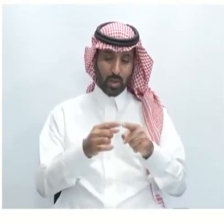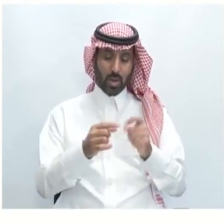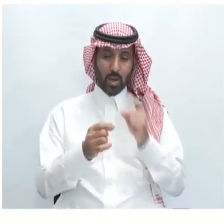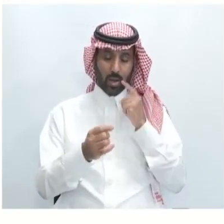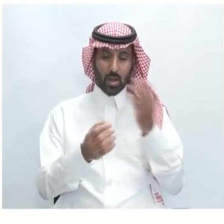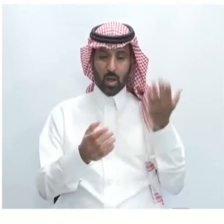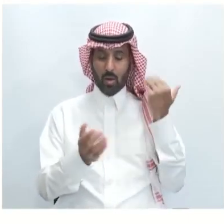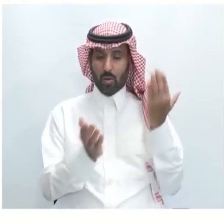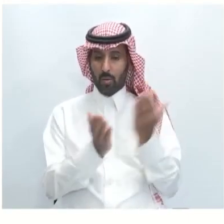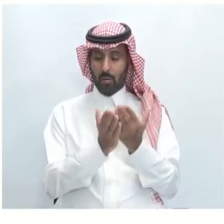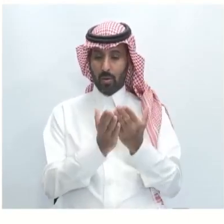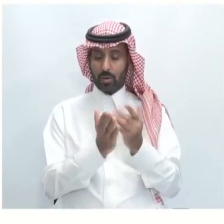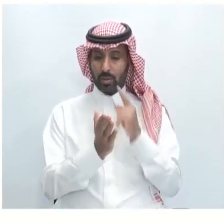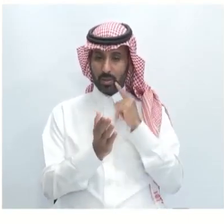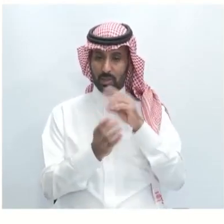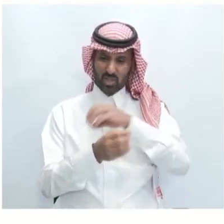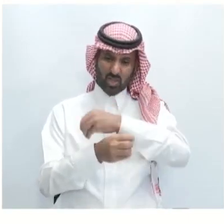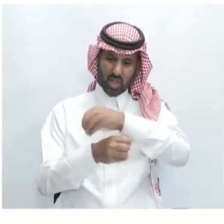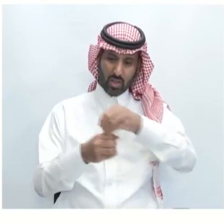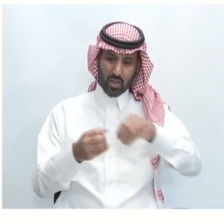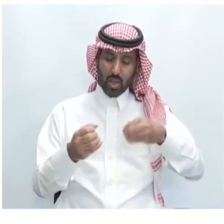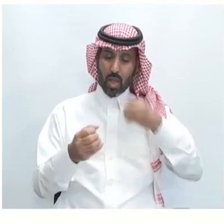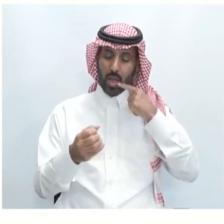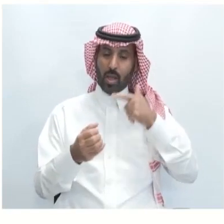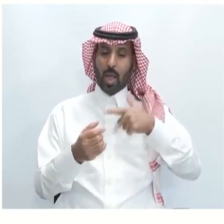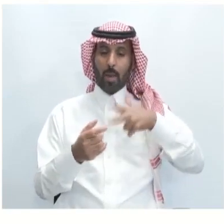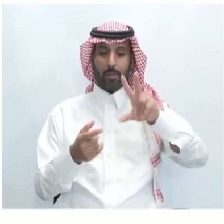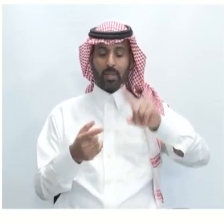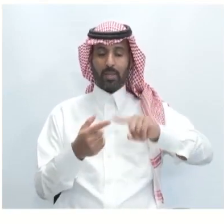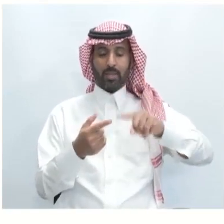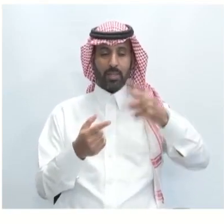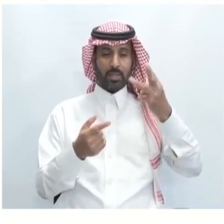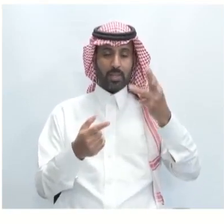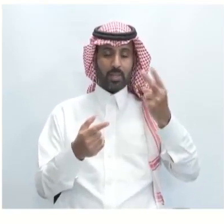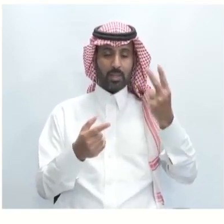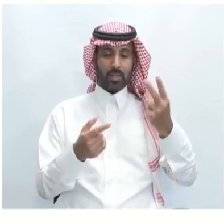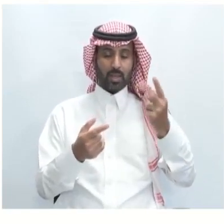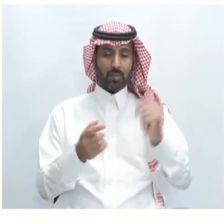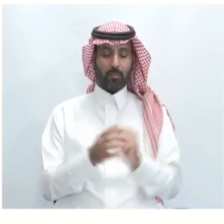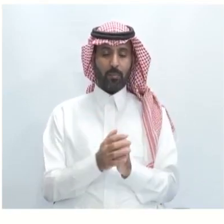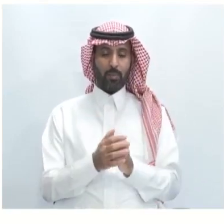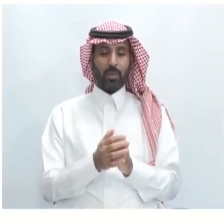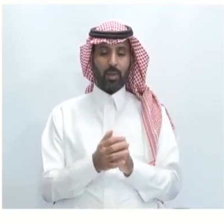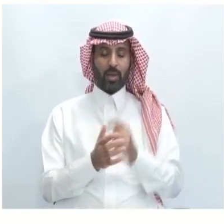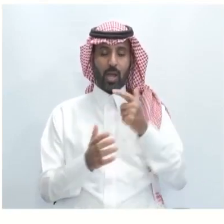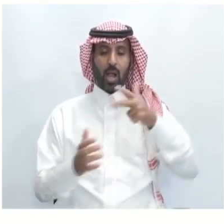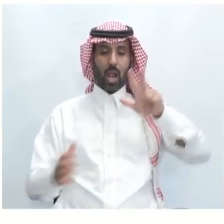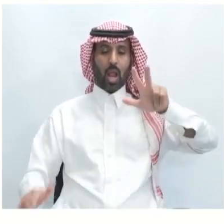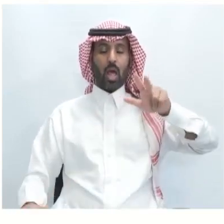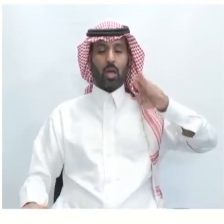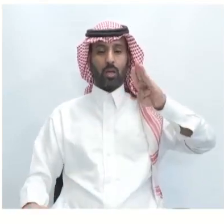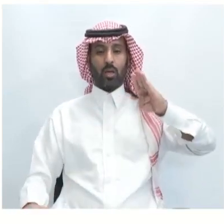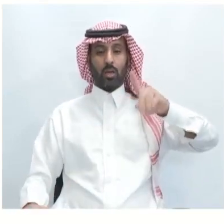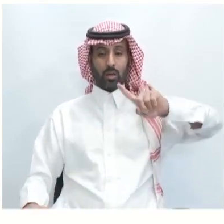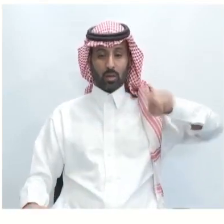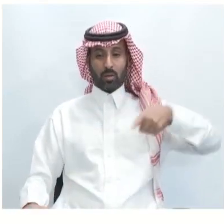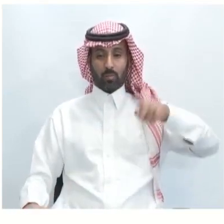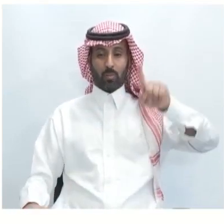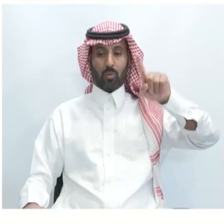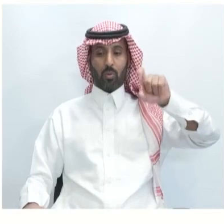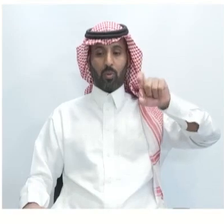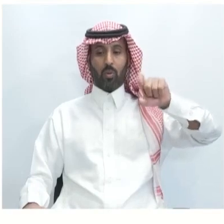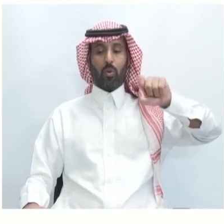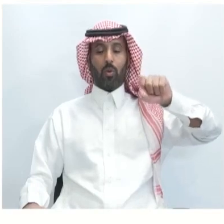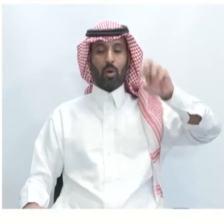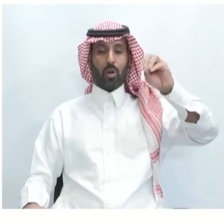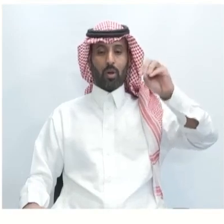وصلنا في هذا التصنيف المركبات العضويه للجزء الثاني فيه وهي الكربوهيدرات وانتهينا من